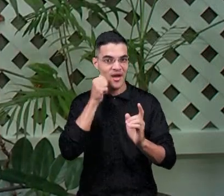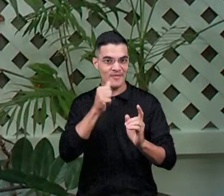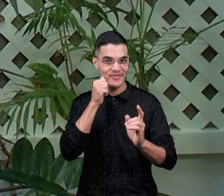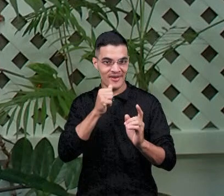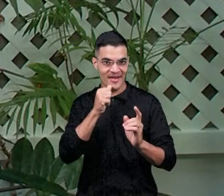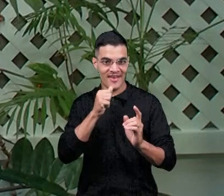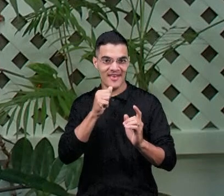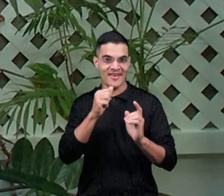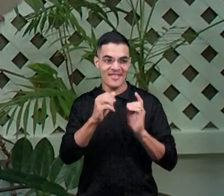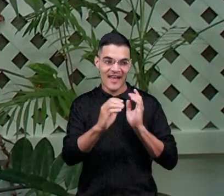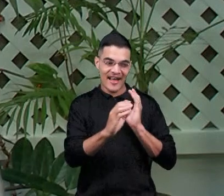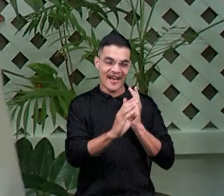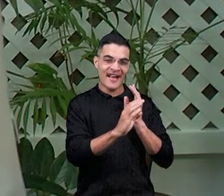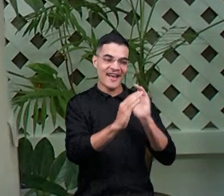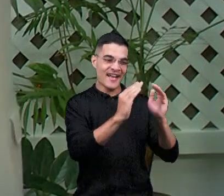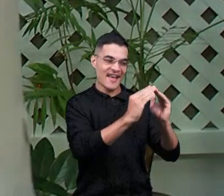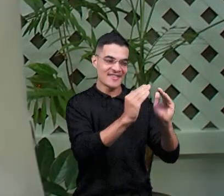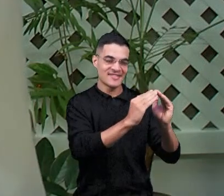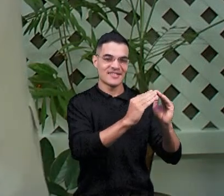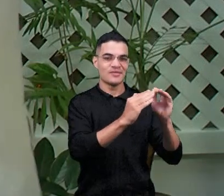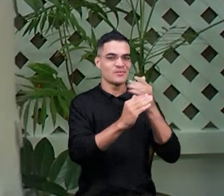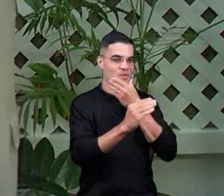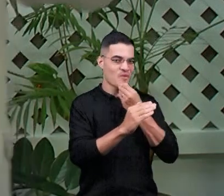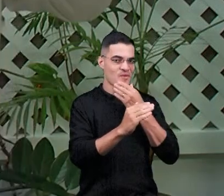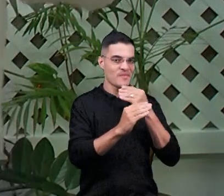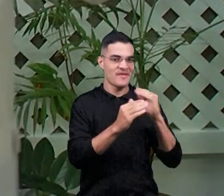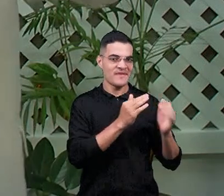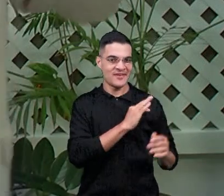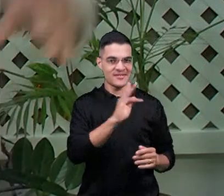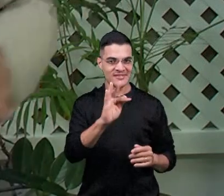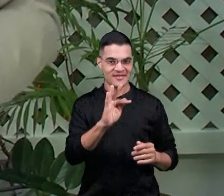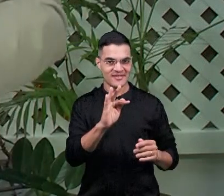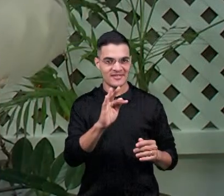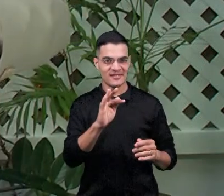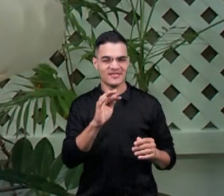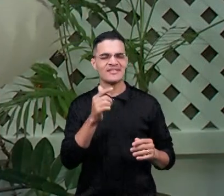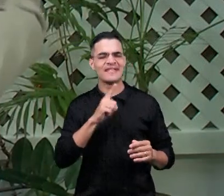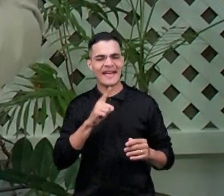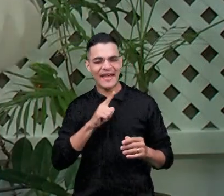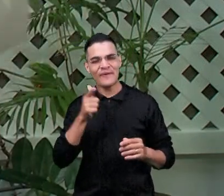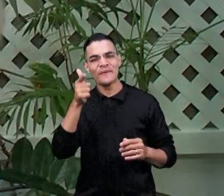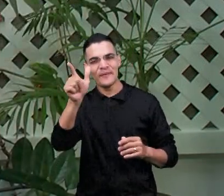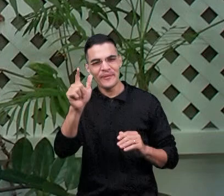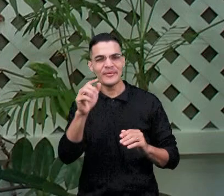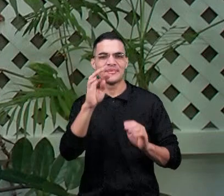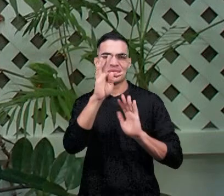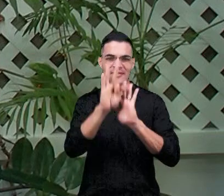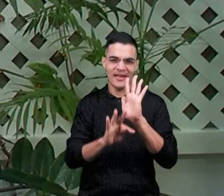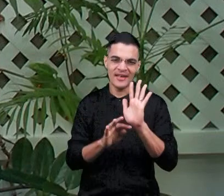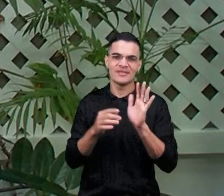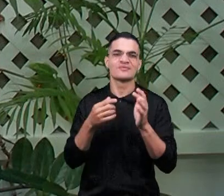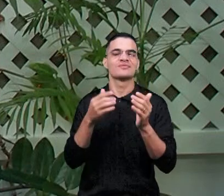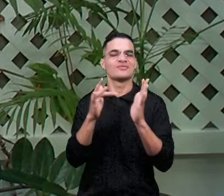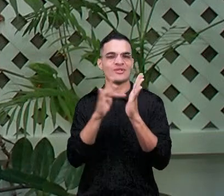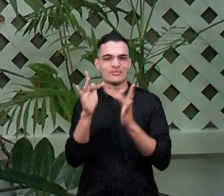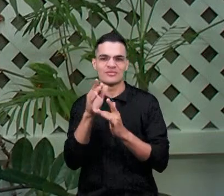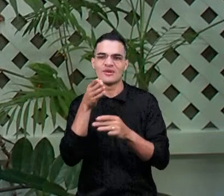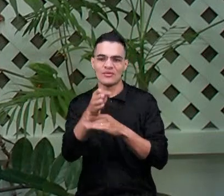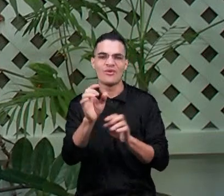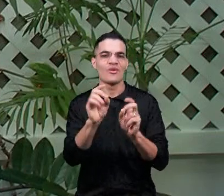maison du pharisien. Il y a un autre texte qui parle de Jésus est entré dans la maison de Simon pour un